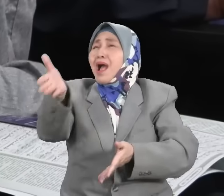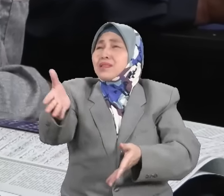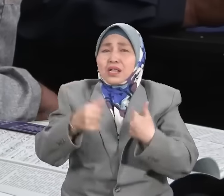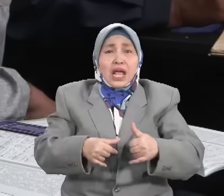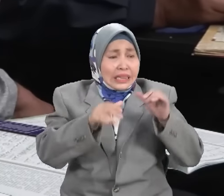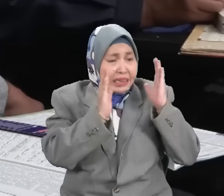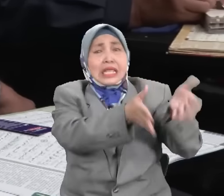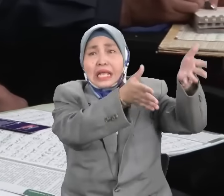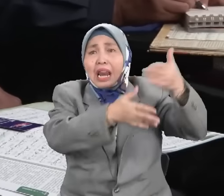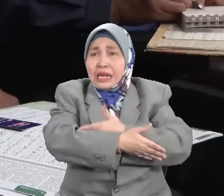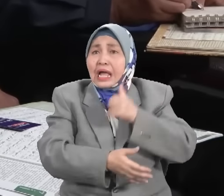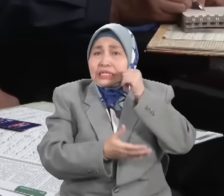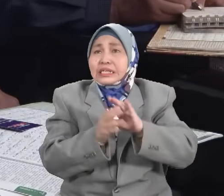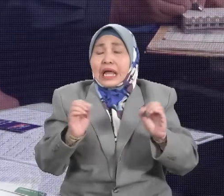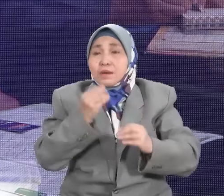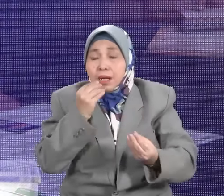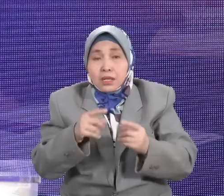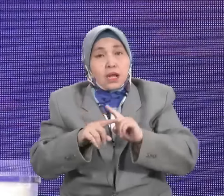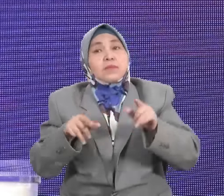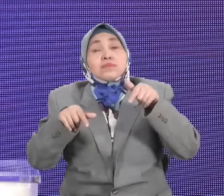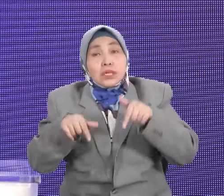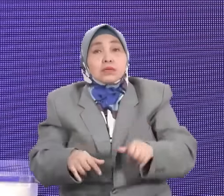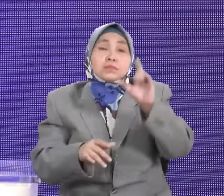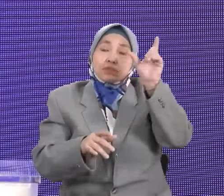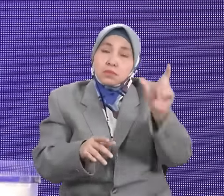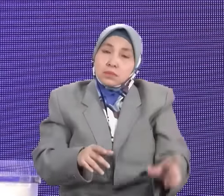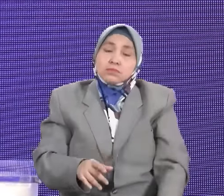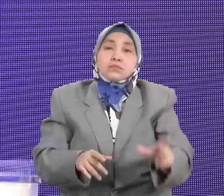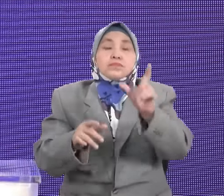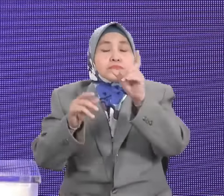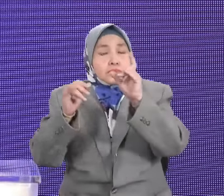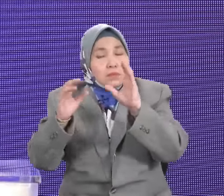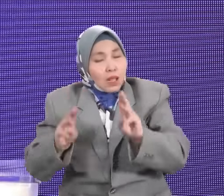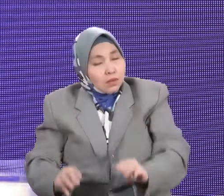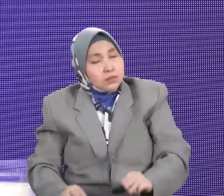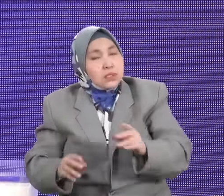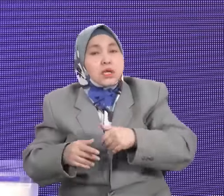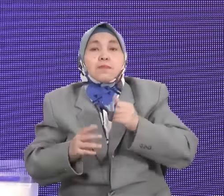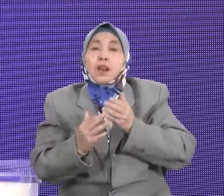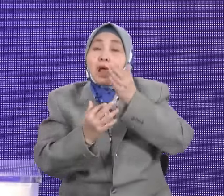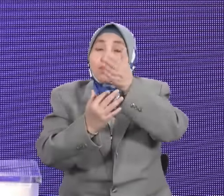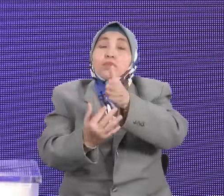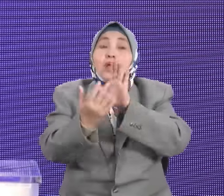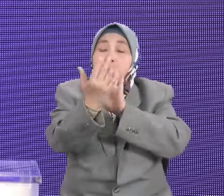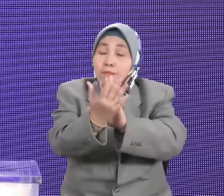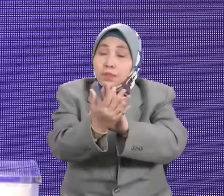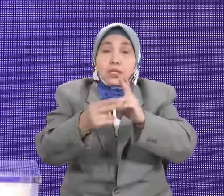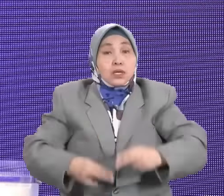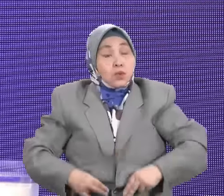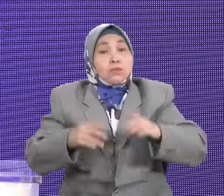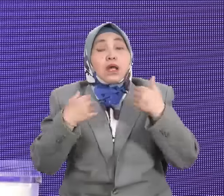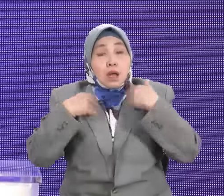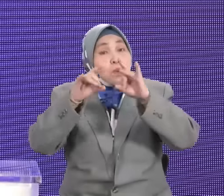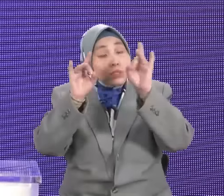Tapi waktu ini seorang insan yang melalui hidup dan ada ujian ya dan dia